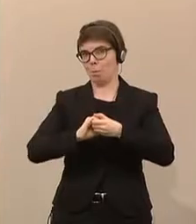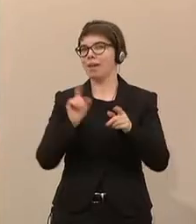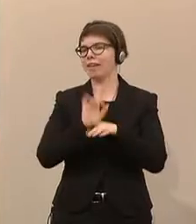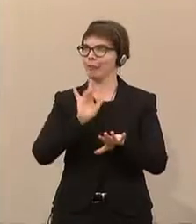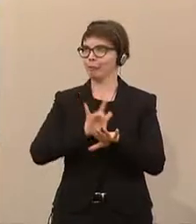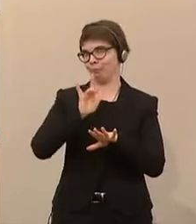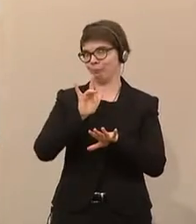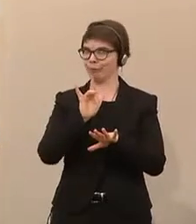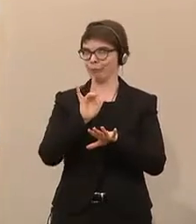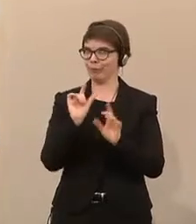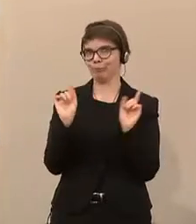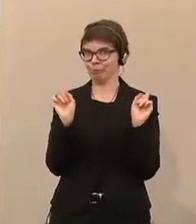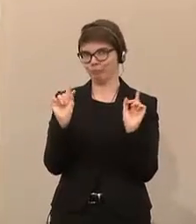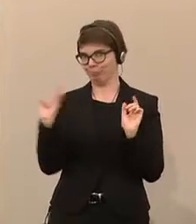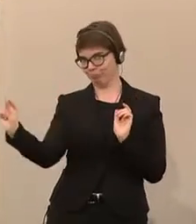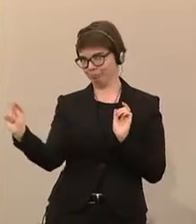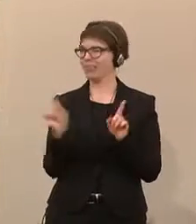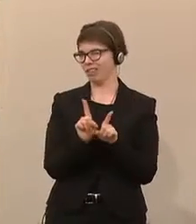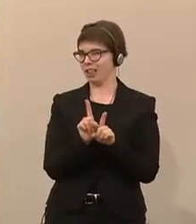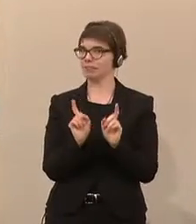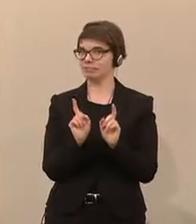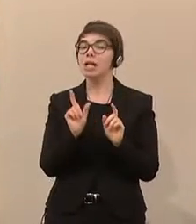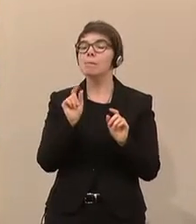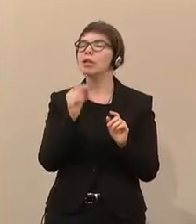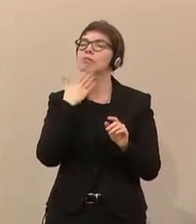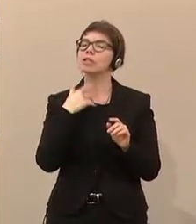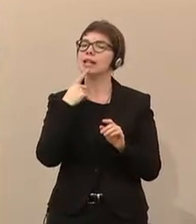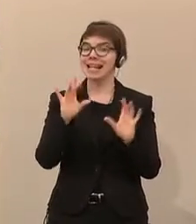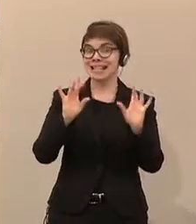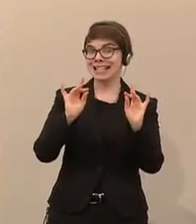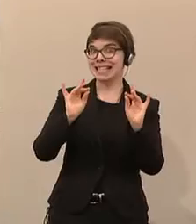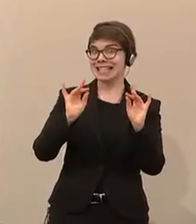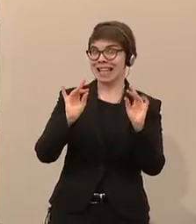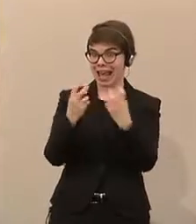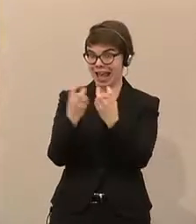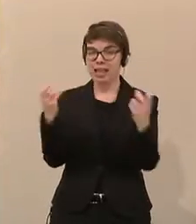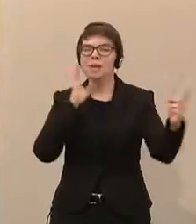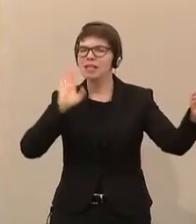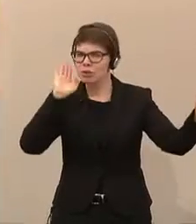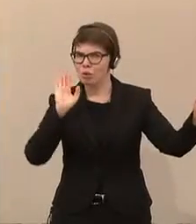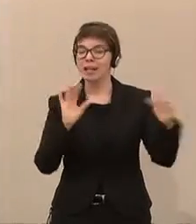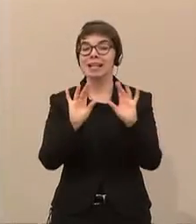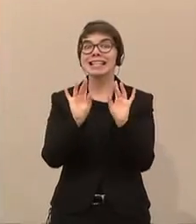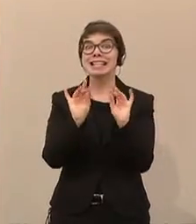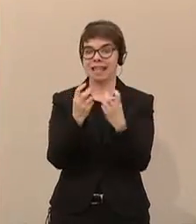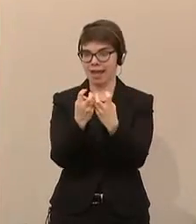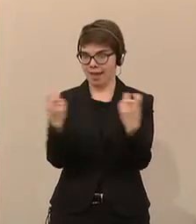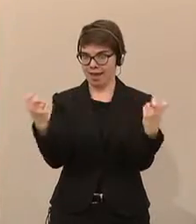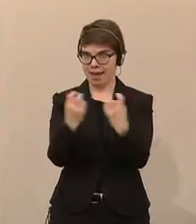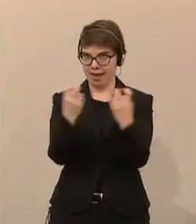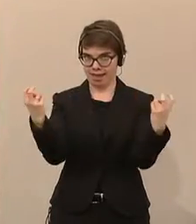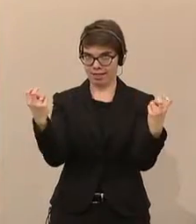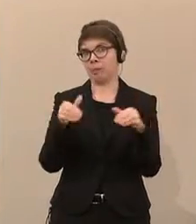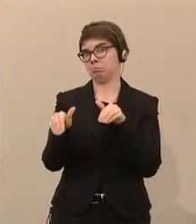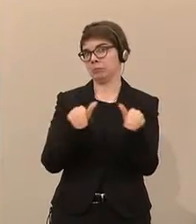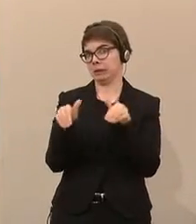Dort sitzen 10 abgewählte... Also hören Sie zu, dort sitzen 10... Die trifft Sie auch. Dort sitzen 10 abgewählte, abgehalfterte